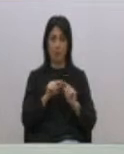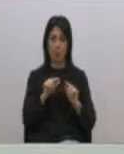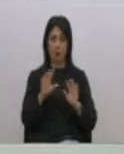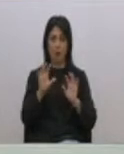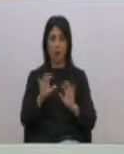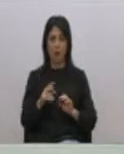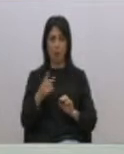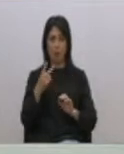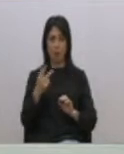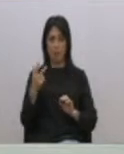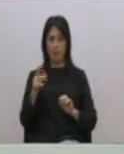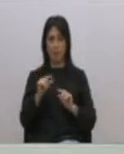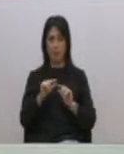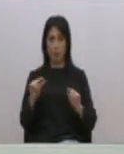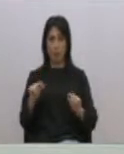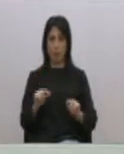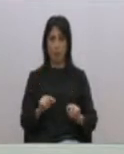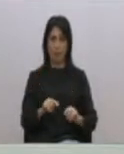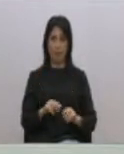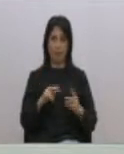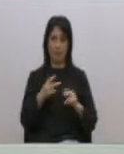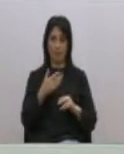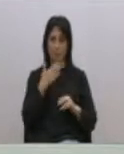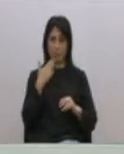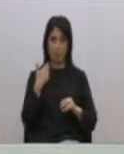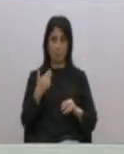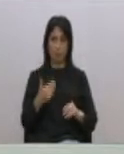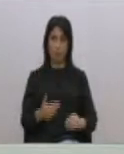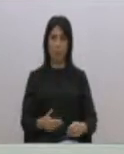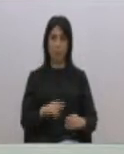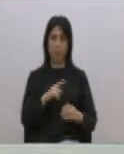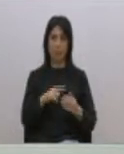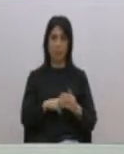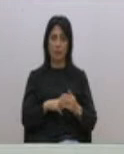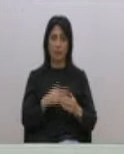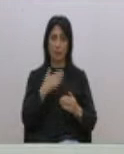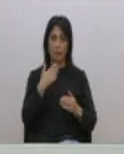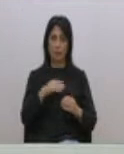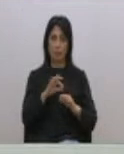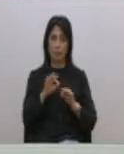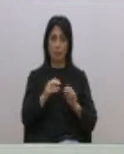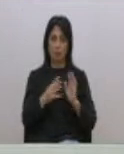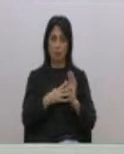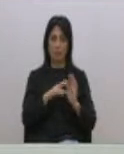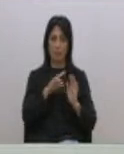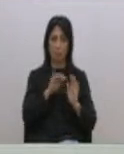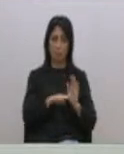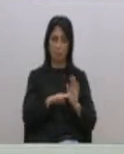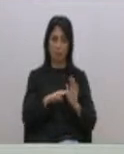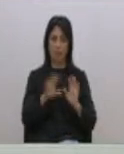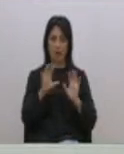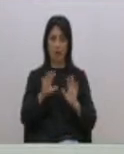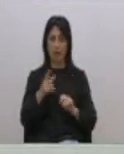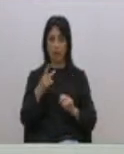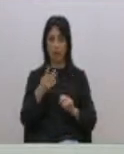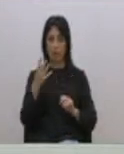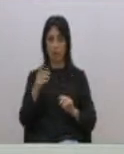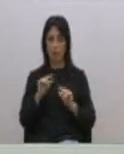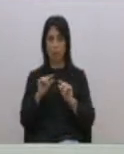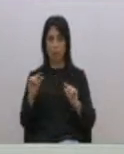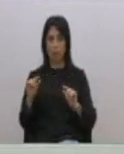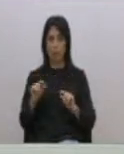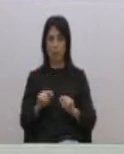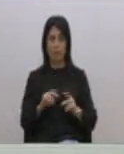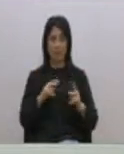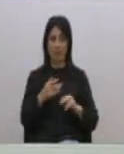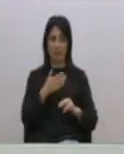კანონის 23 მომხლე. არ არის სულელება? კითხები არ არის, პროექტის მე-9 პუნქტი, კანონის 24 მომხლე.